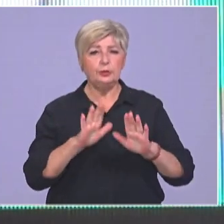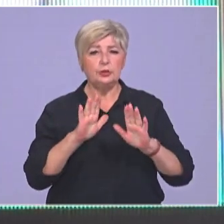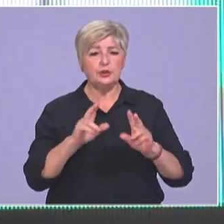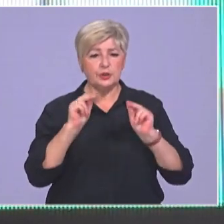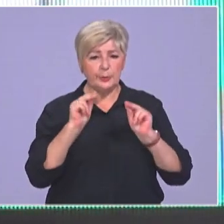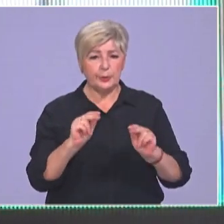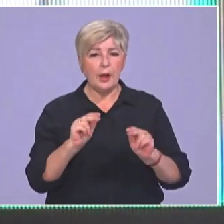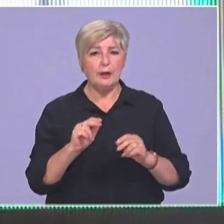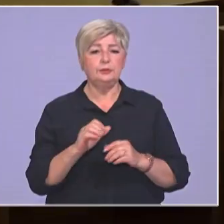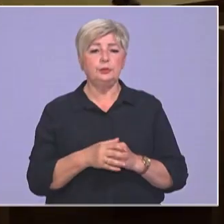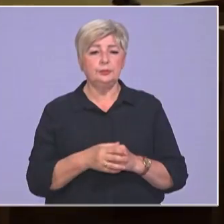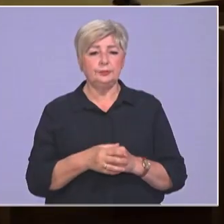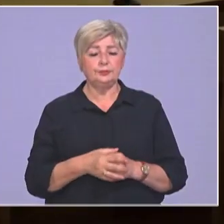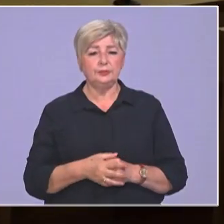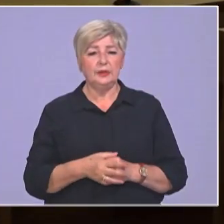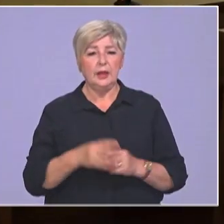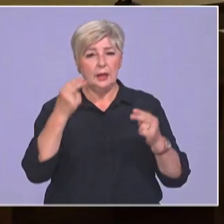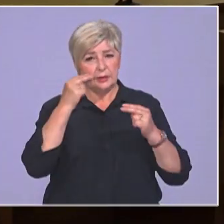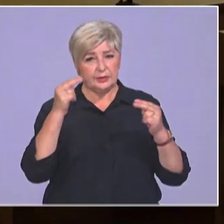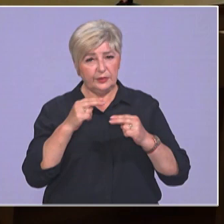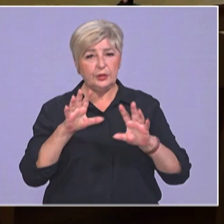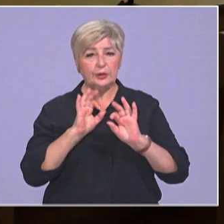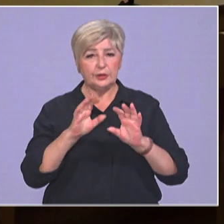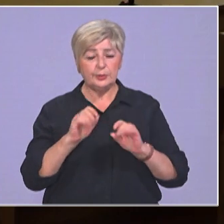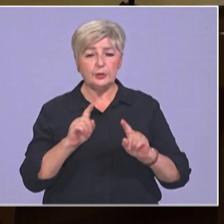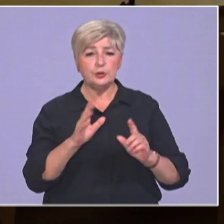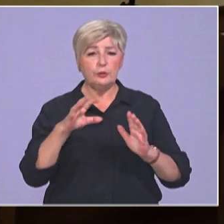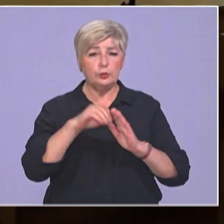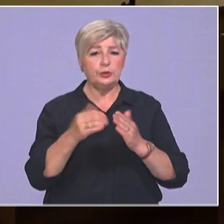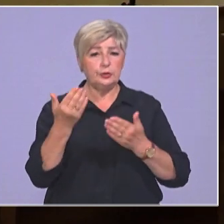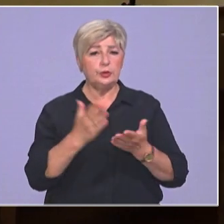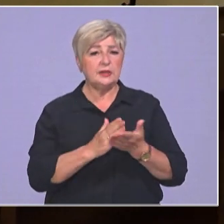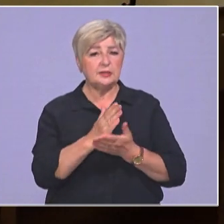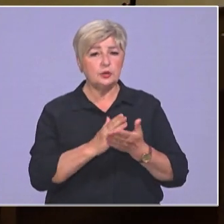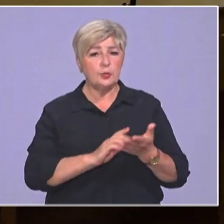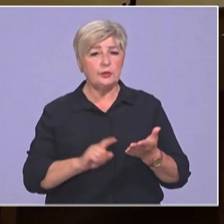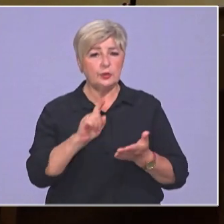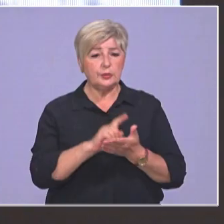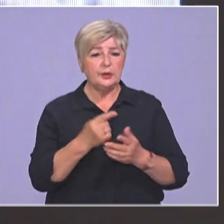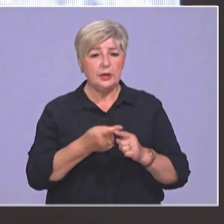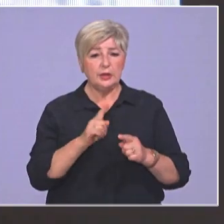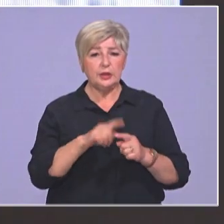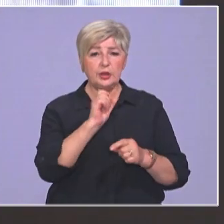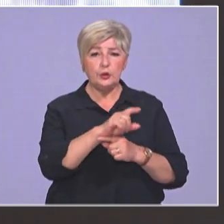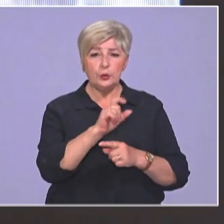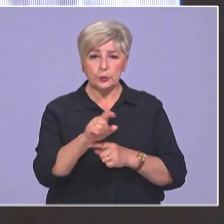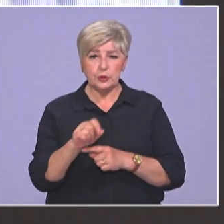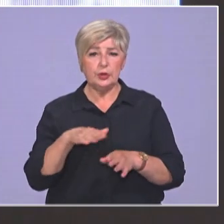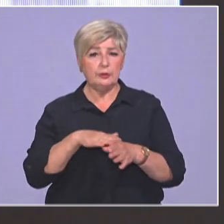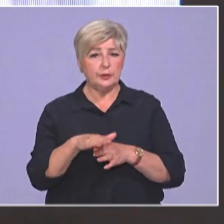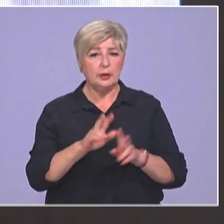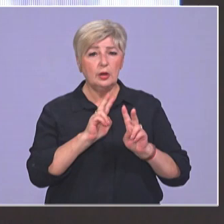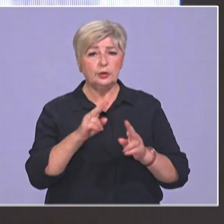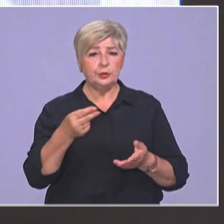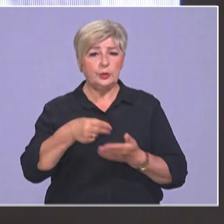Прокурор, будь ласка, задавайте питання. Свідок розповіла, що входило до її службових обов'язків, які доручення виконувала, хто